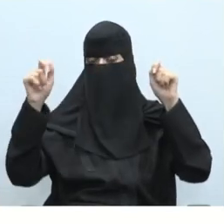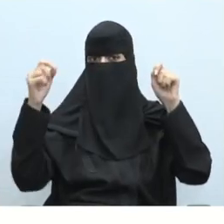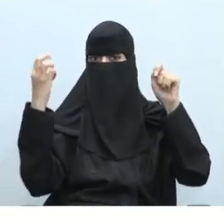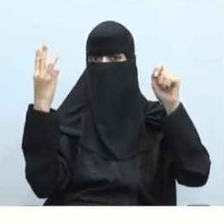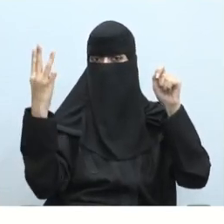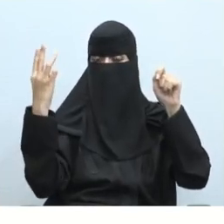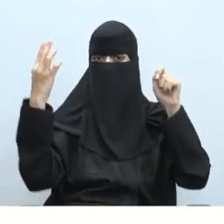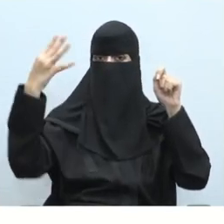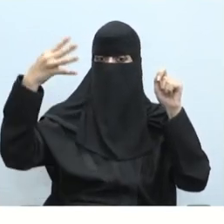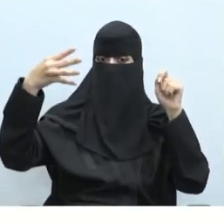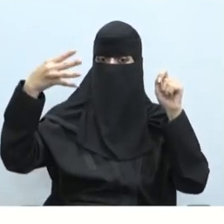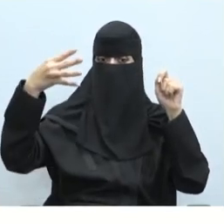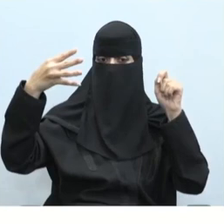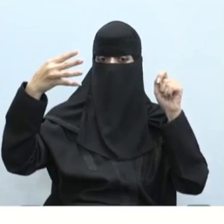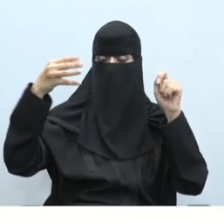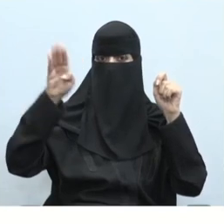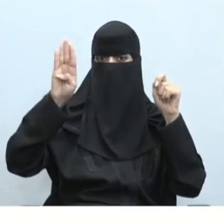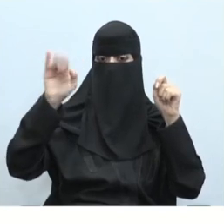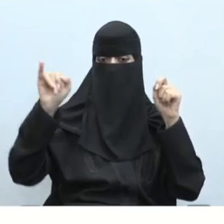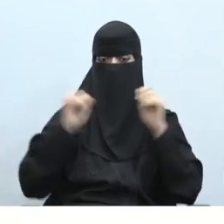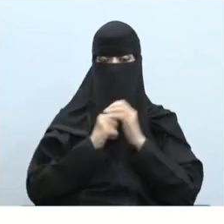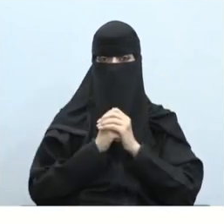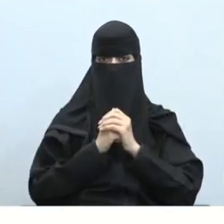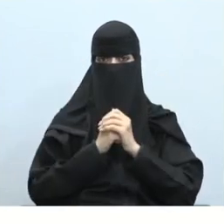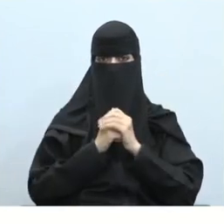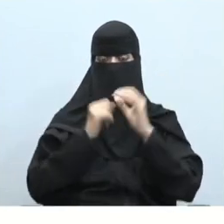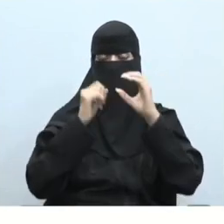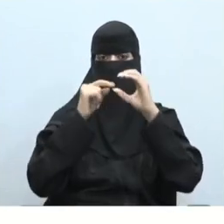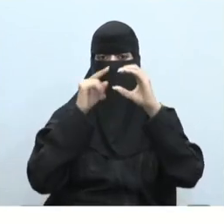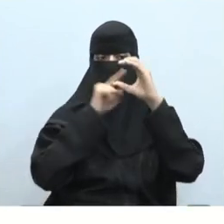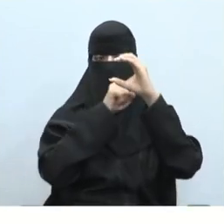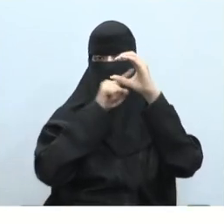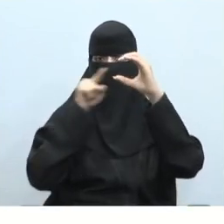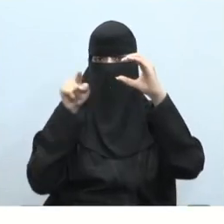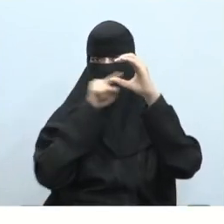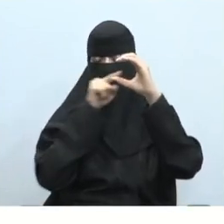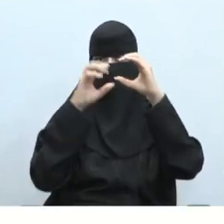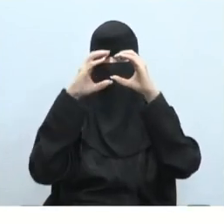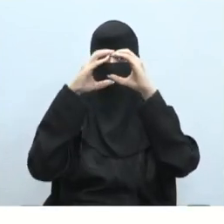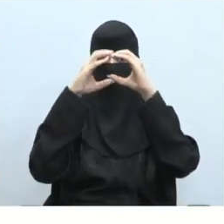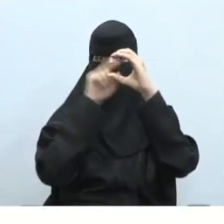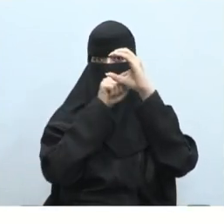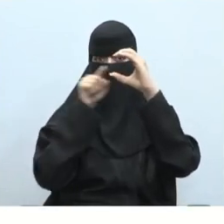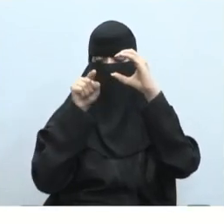بثلاثه واربعين كيلو متر كم يبلغ طول القطره الاستوائي